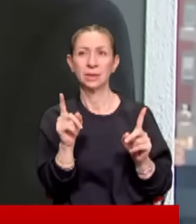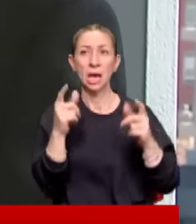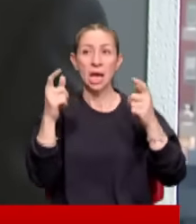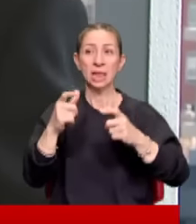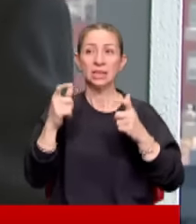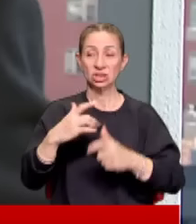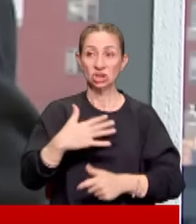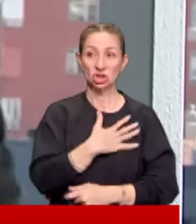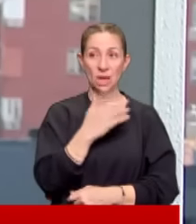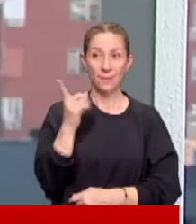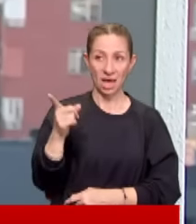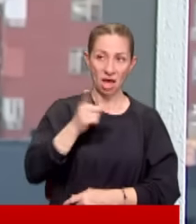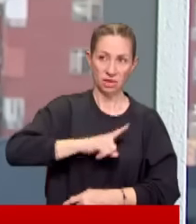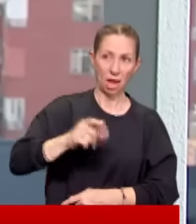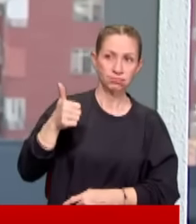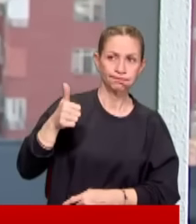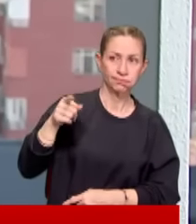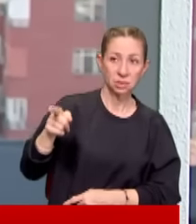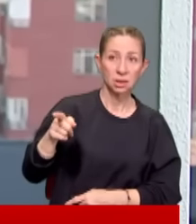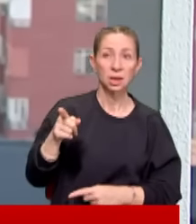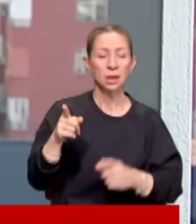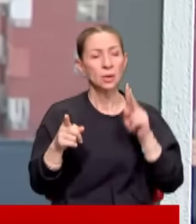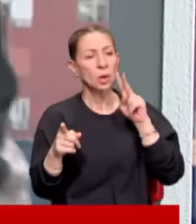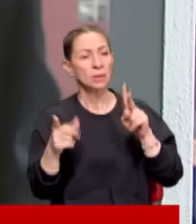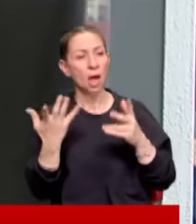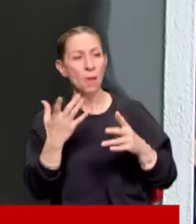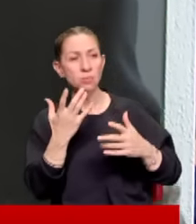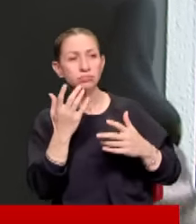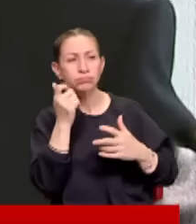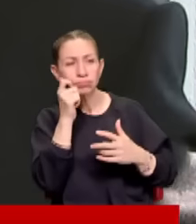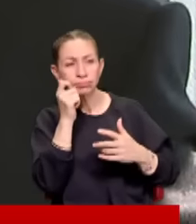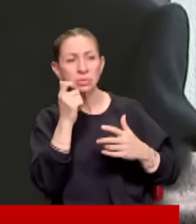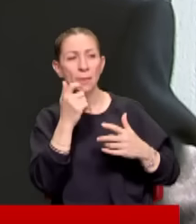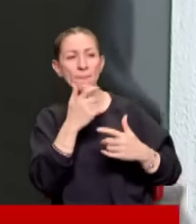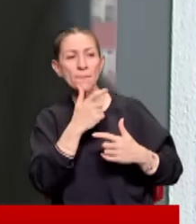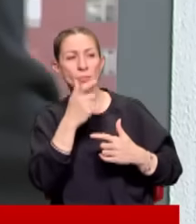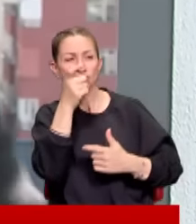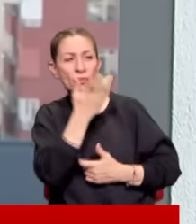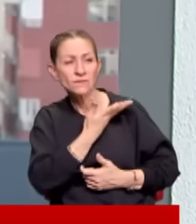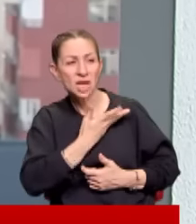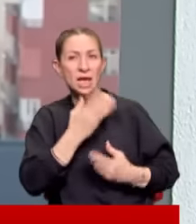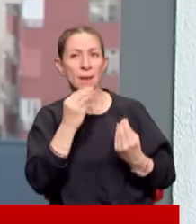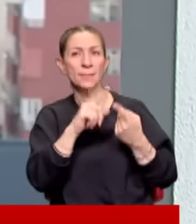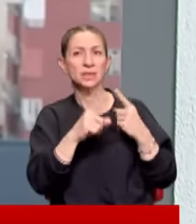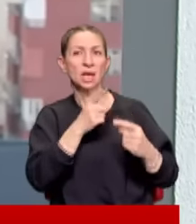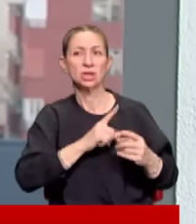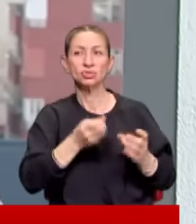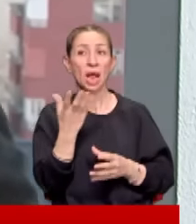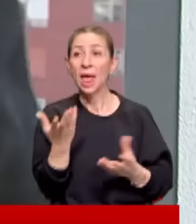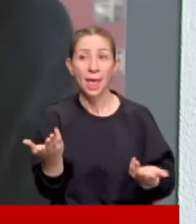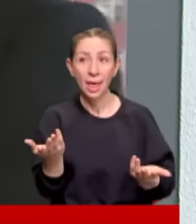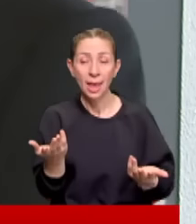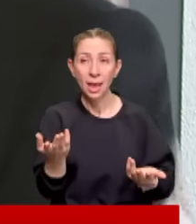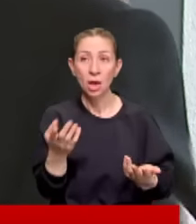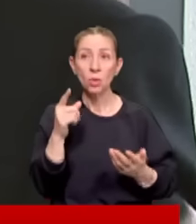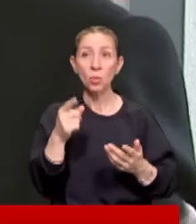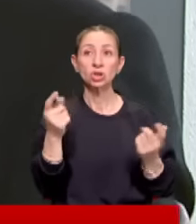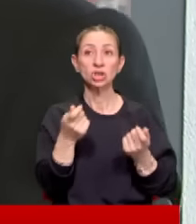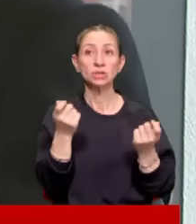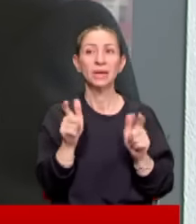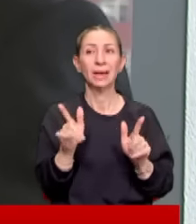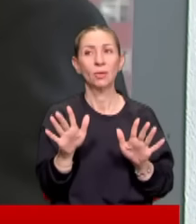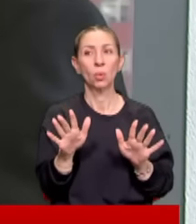alanlarda Cumhuriyet Halk Partisi aday çıkarır. Görece daha milliyetçi muhafazakar alanlarda İYİ Parti aday çıkarır. O zaman buralara